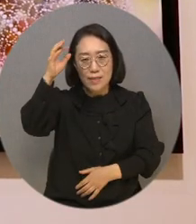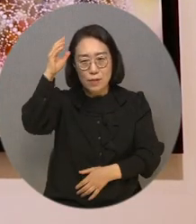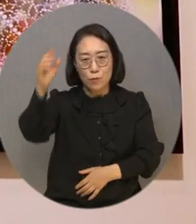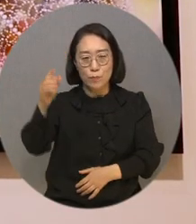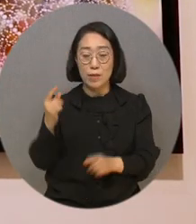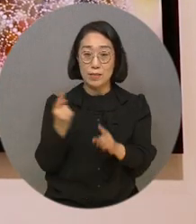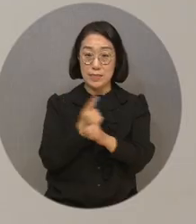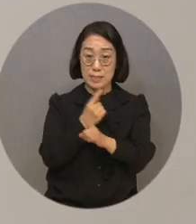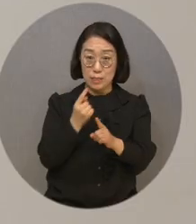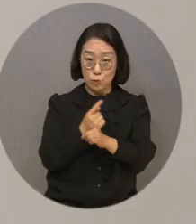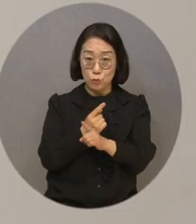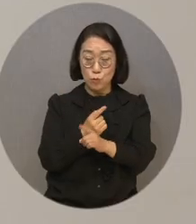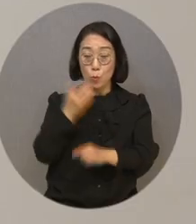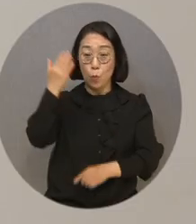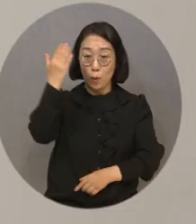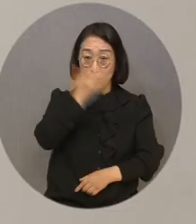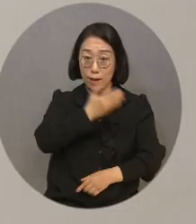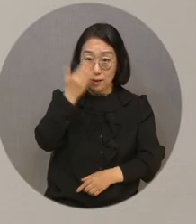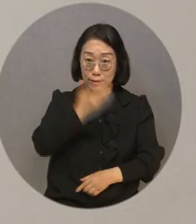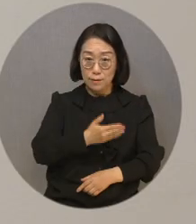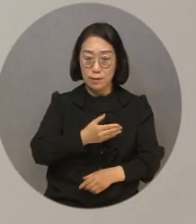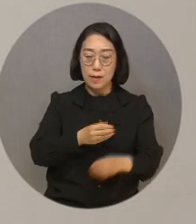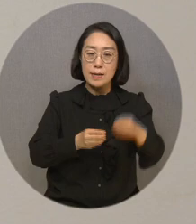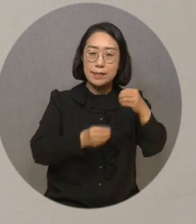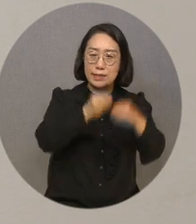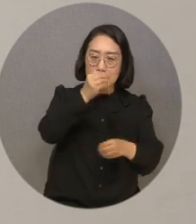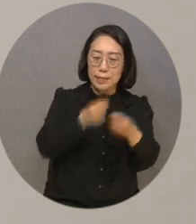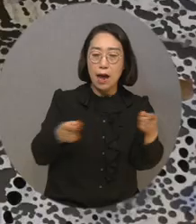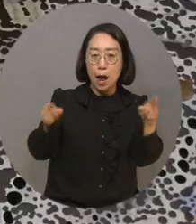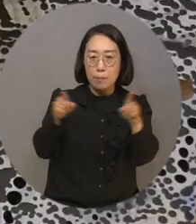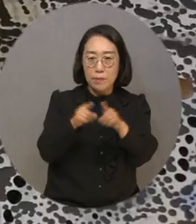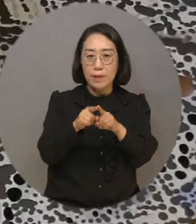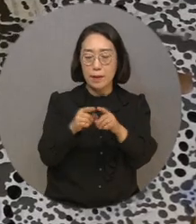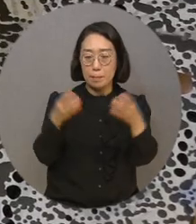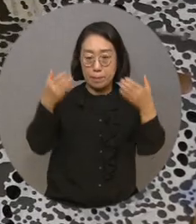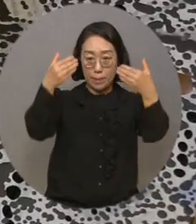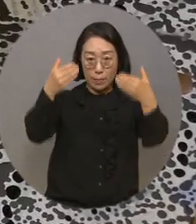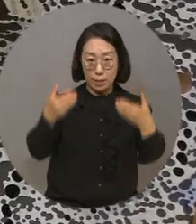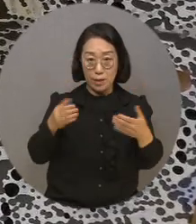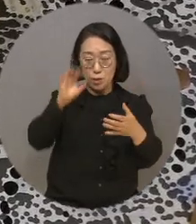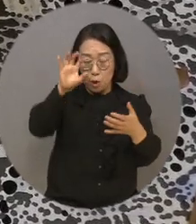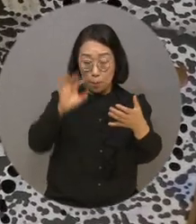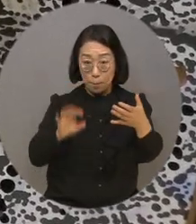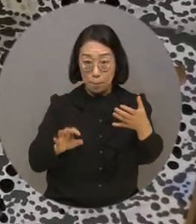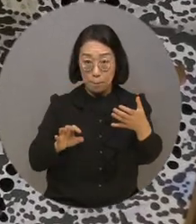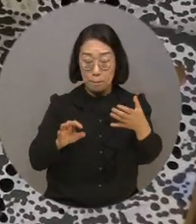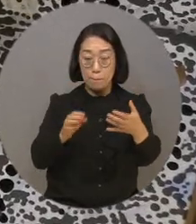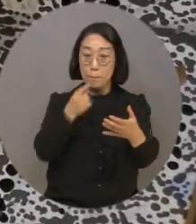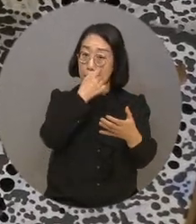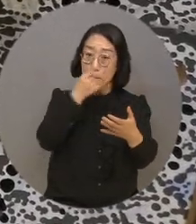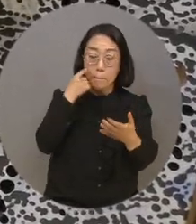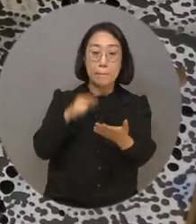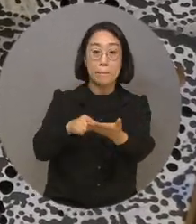치유와 정화 등을 시와 함께 가장 원초적인 요소인 점으로 표현해